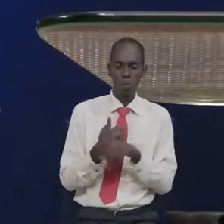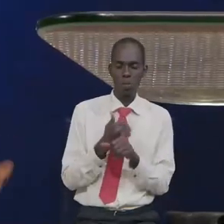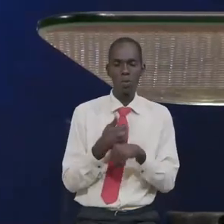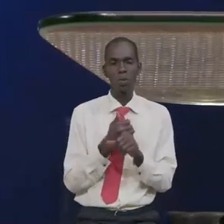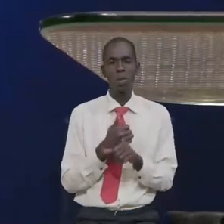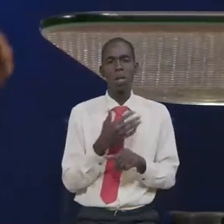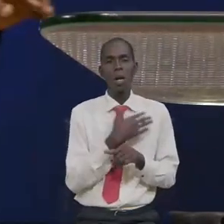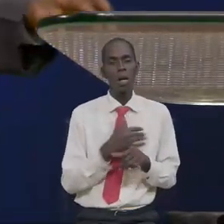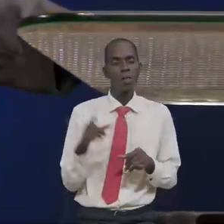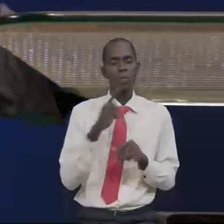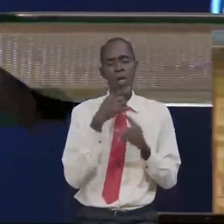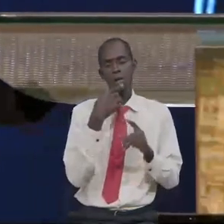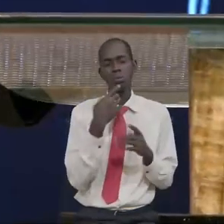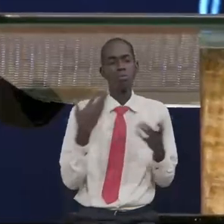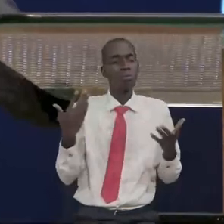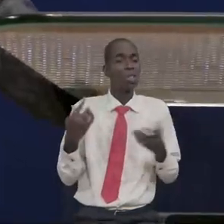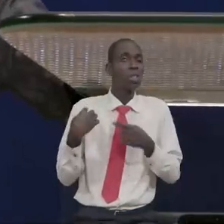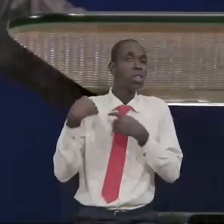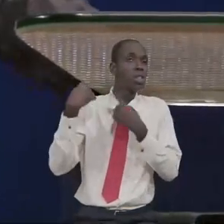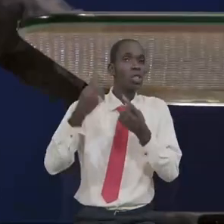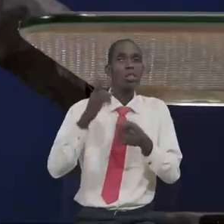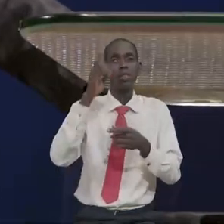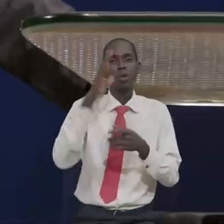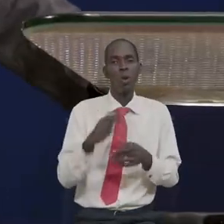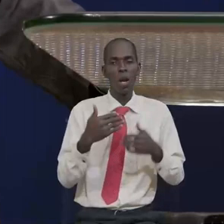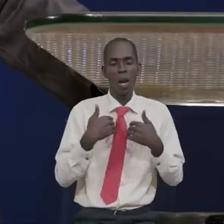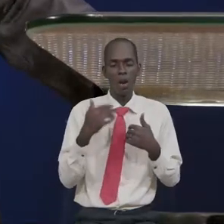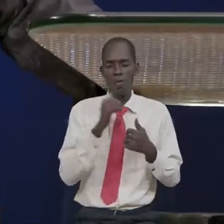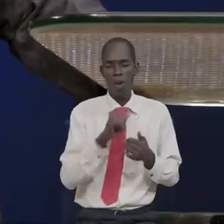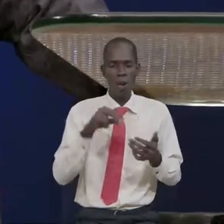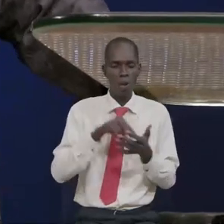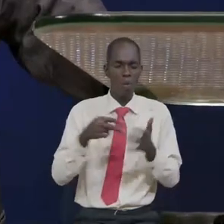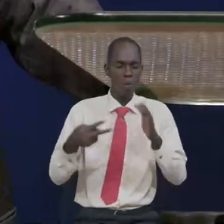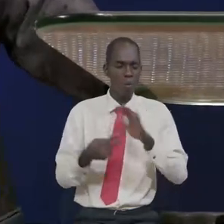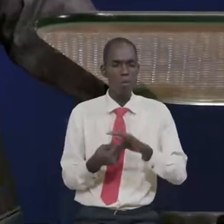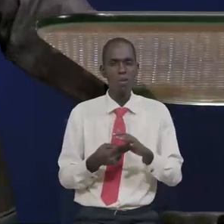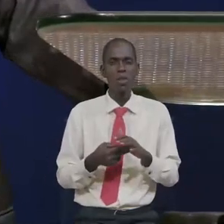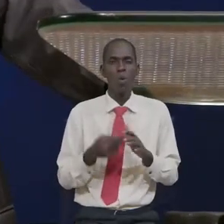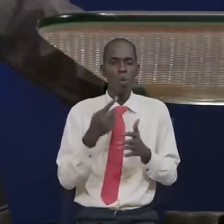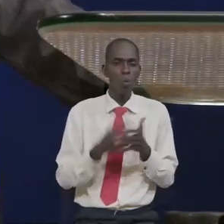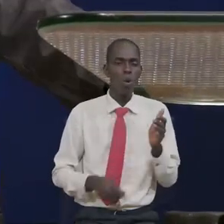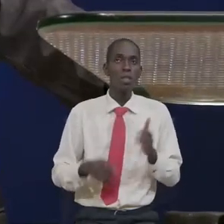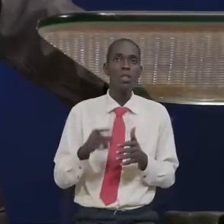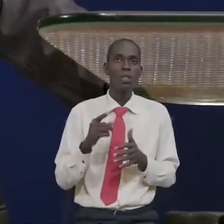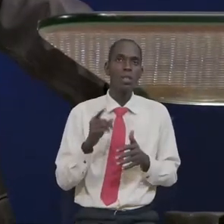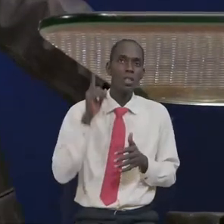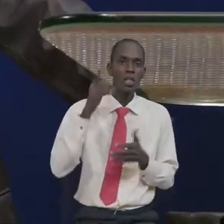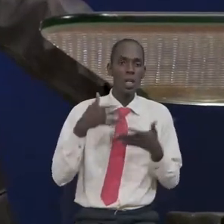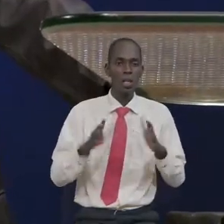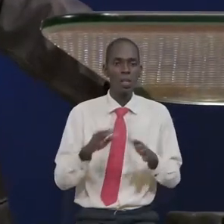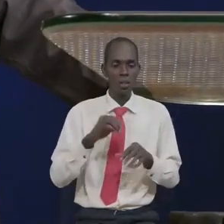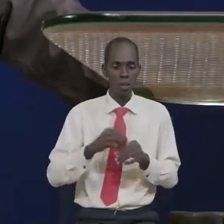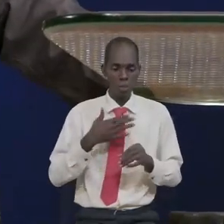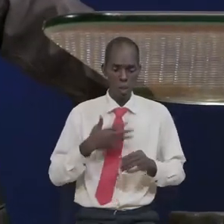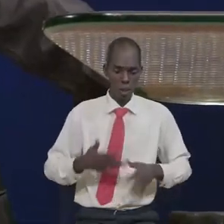au courant, puisqu'il a un objectif de faire ce qu'il fait et de permettre cela dans ma vie, ce que je